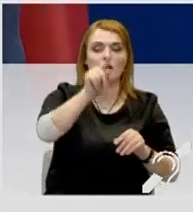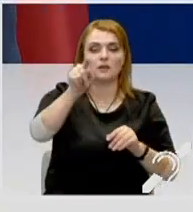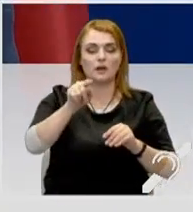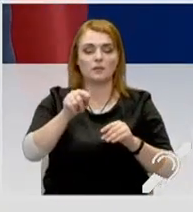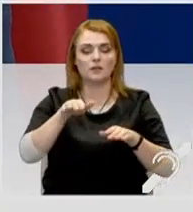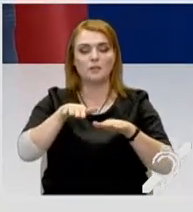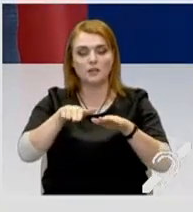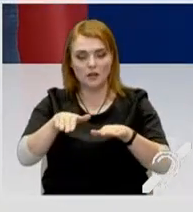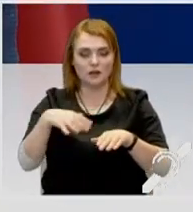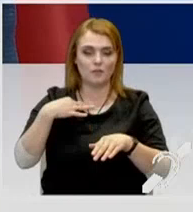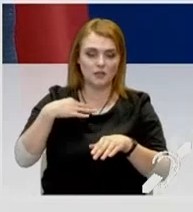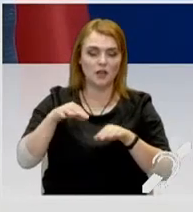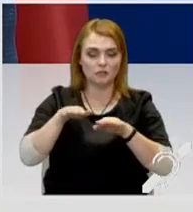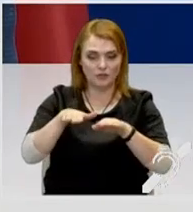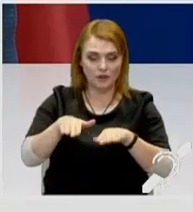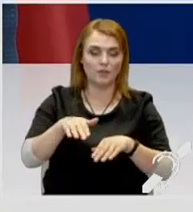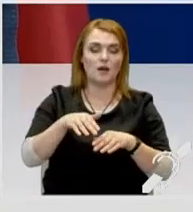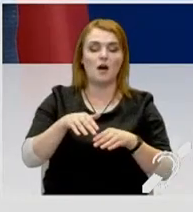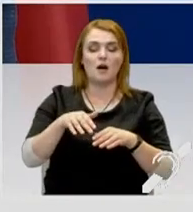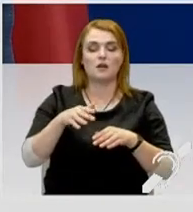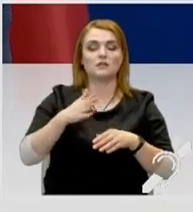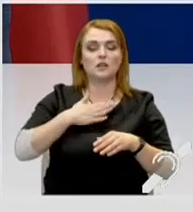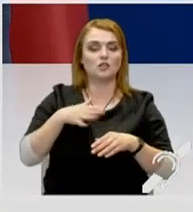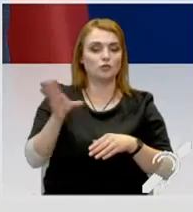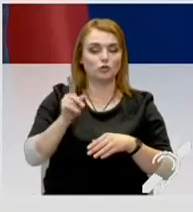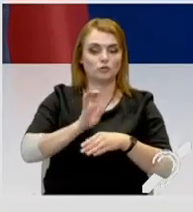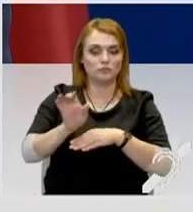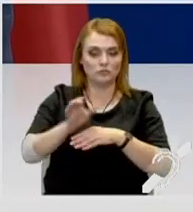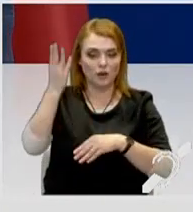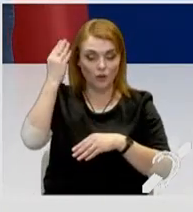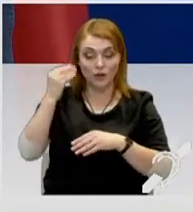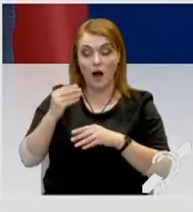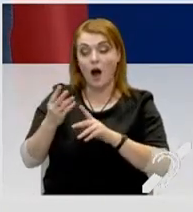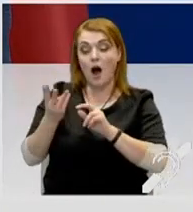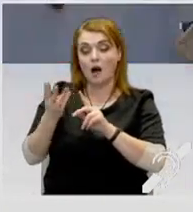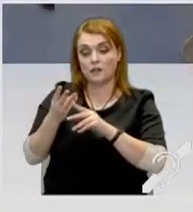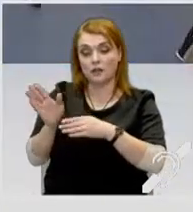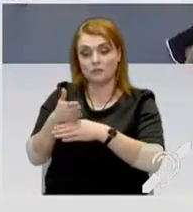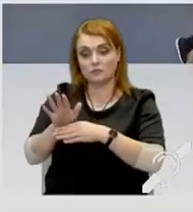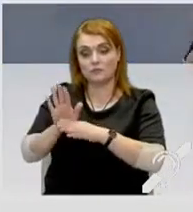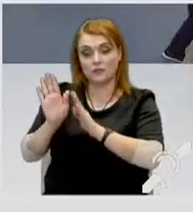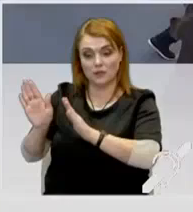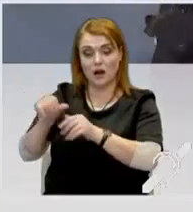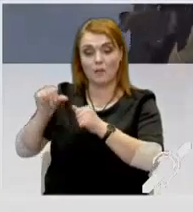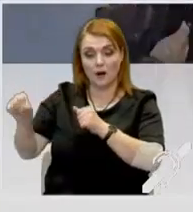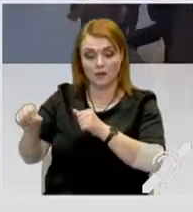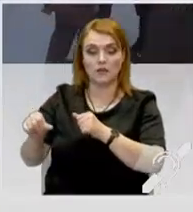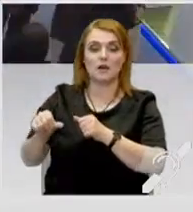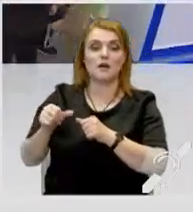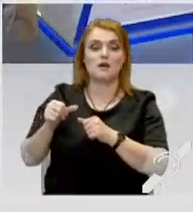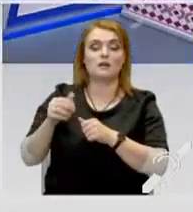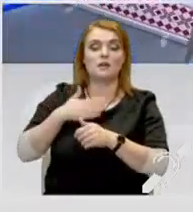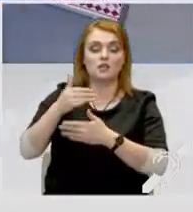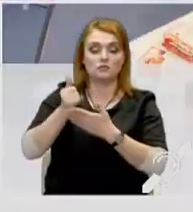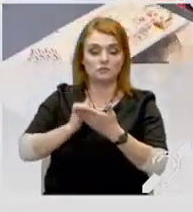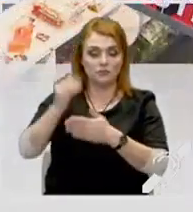vedere și vom încerca să susținem producătorul autohton la început de an. Deci, alte noutăți,